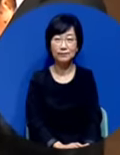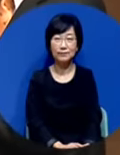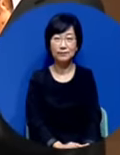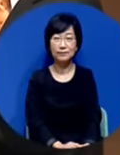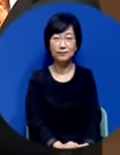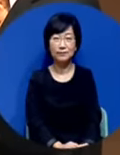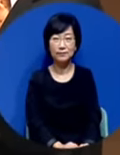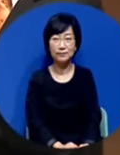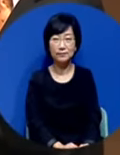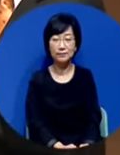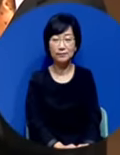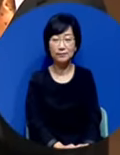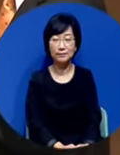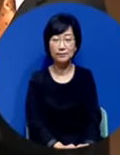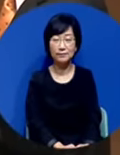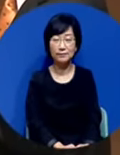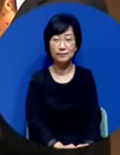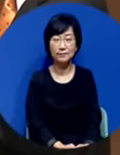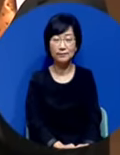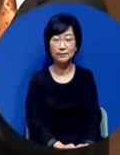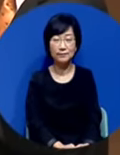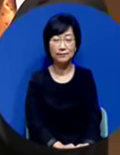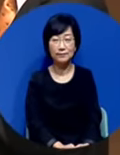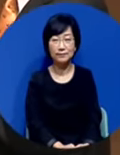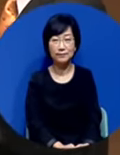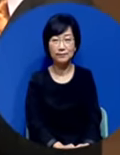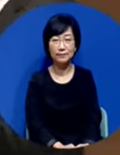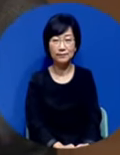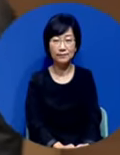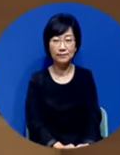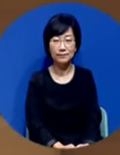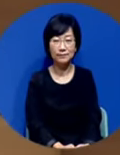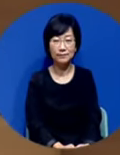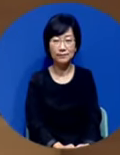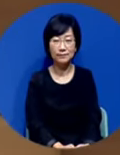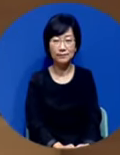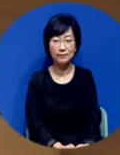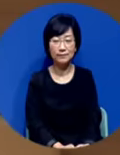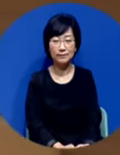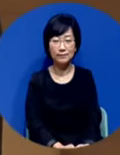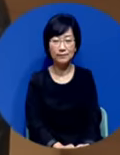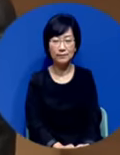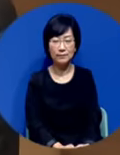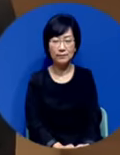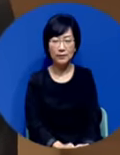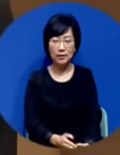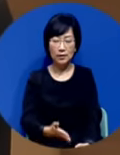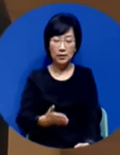지금부터 이제 나는 정말 이 축복 속에 있는가를